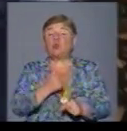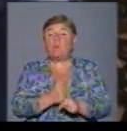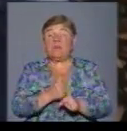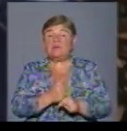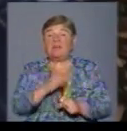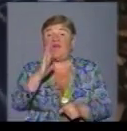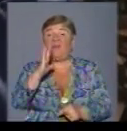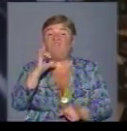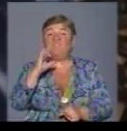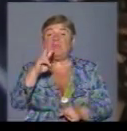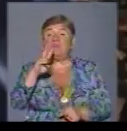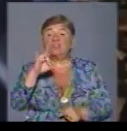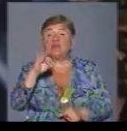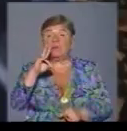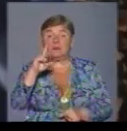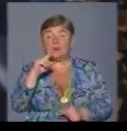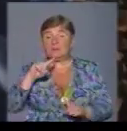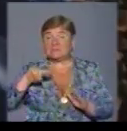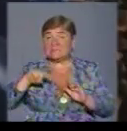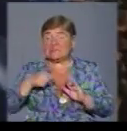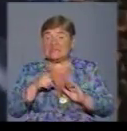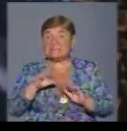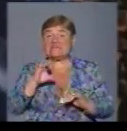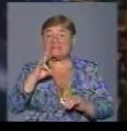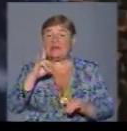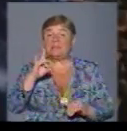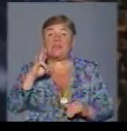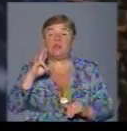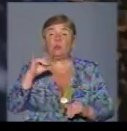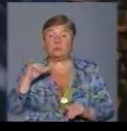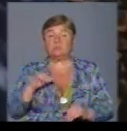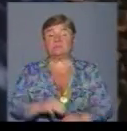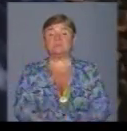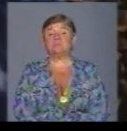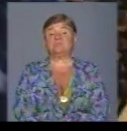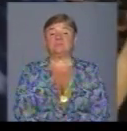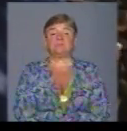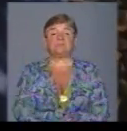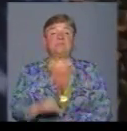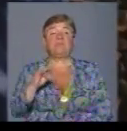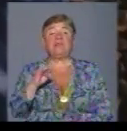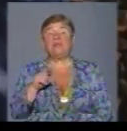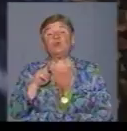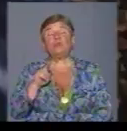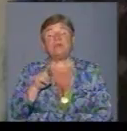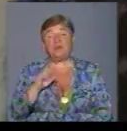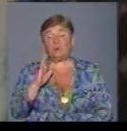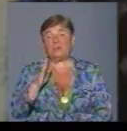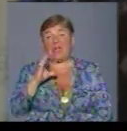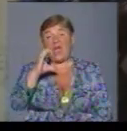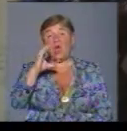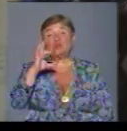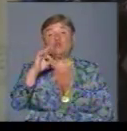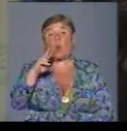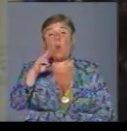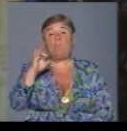ліщанки. І воронку не верті насвіліти. І тоді сопілка. А так